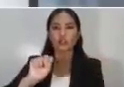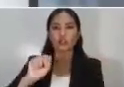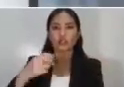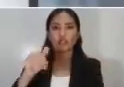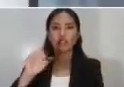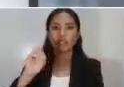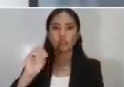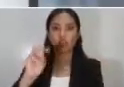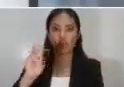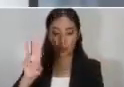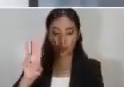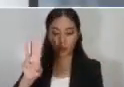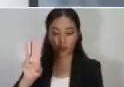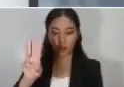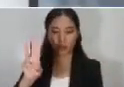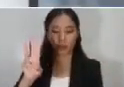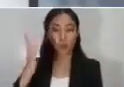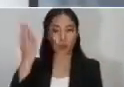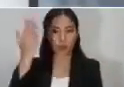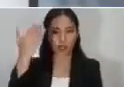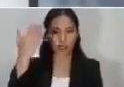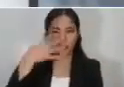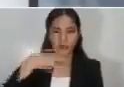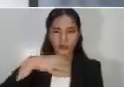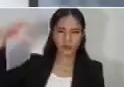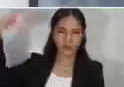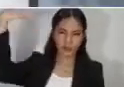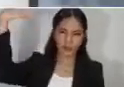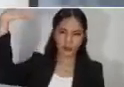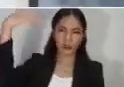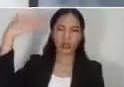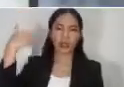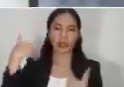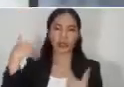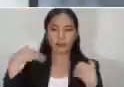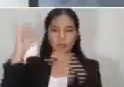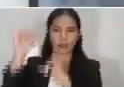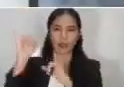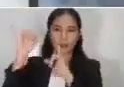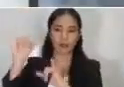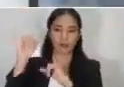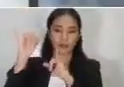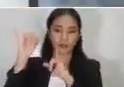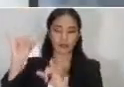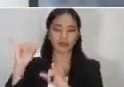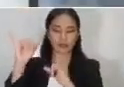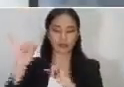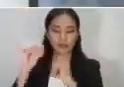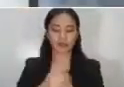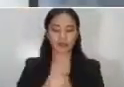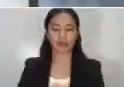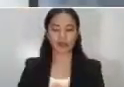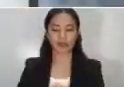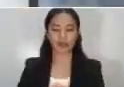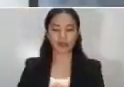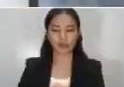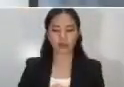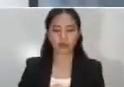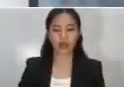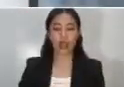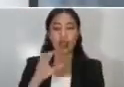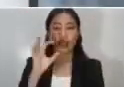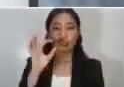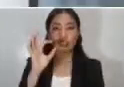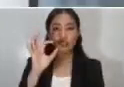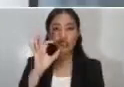at Isabela. Kung eksaktong alas 12 ng tanghali naman, gusto niyong makita ito, nasa itaas ang araw, mangyayari ito dito